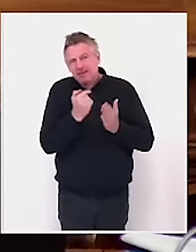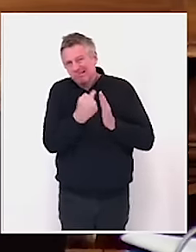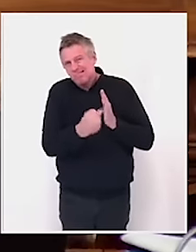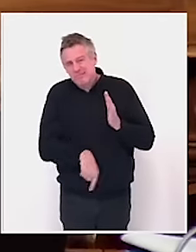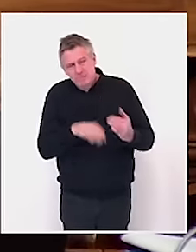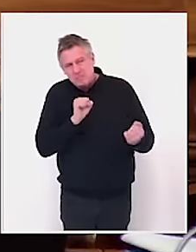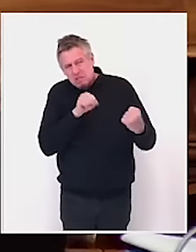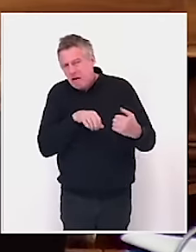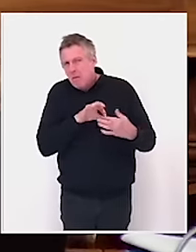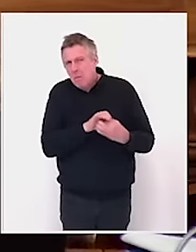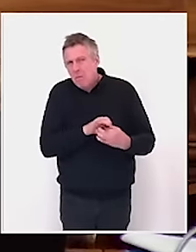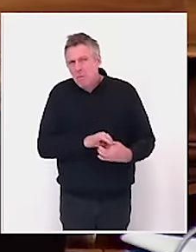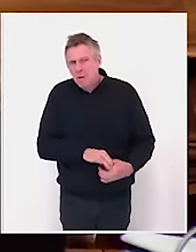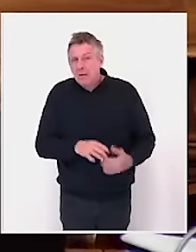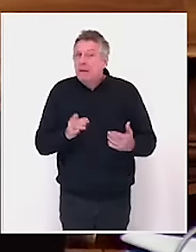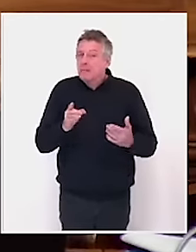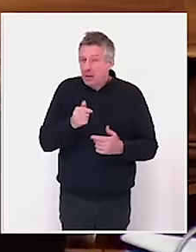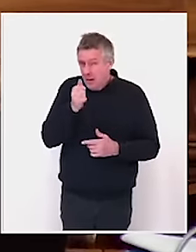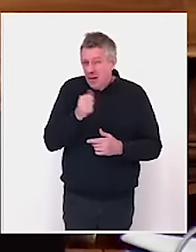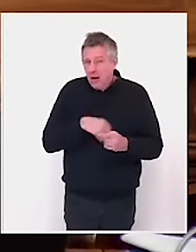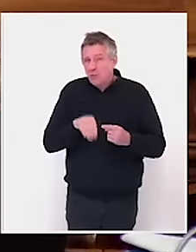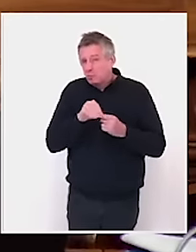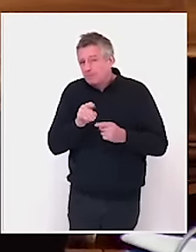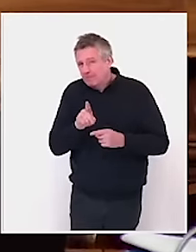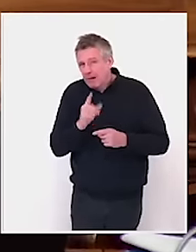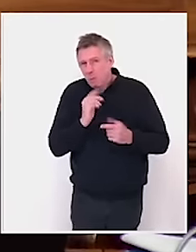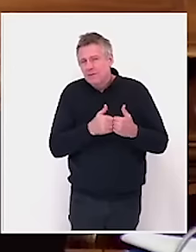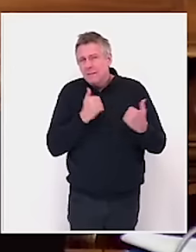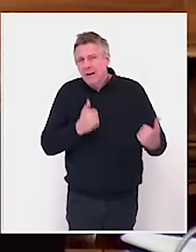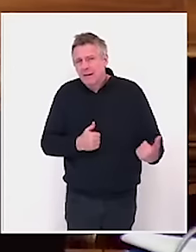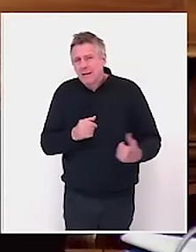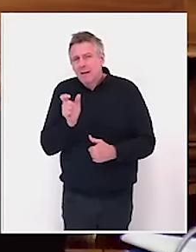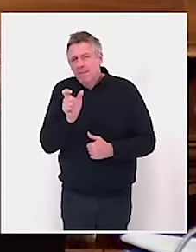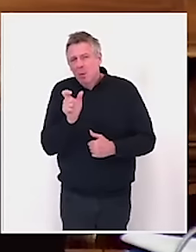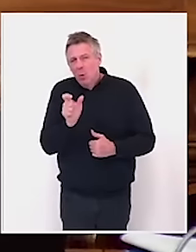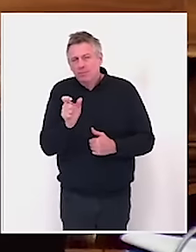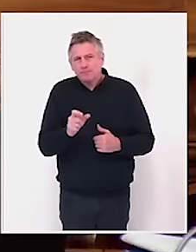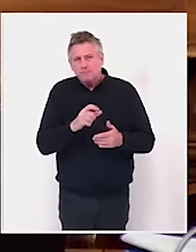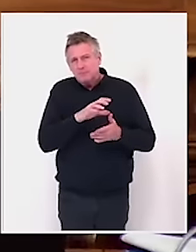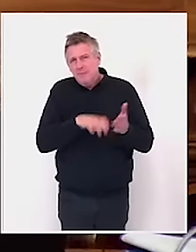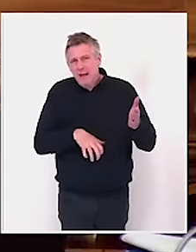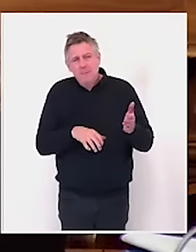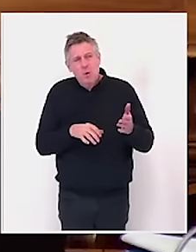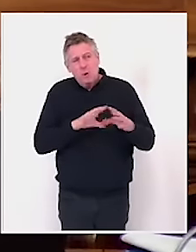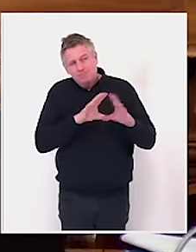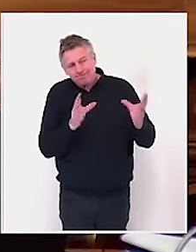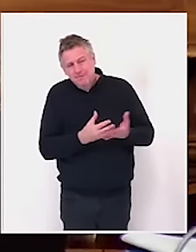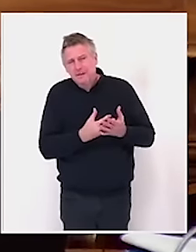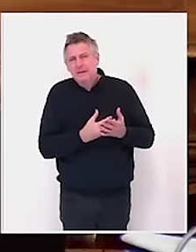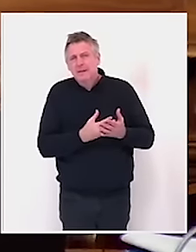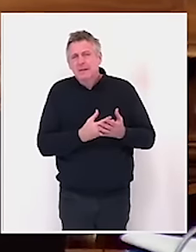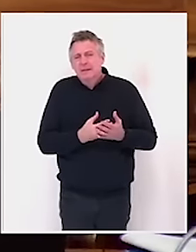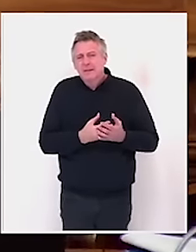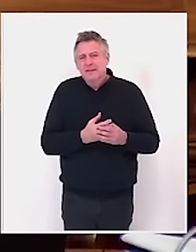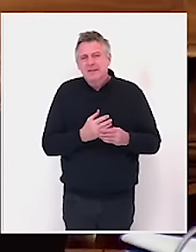On va juste nous souligner un aspect qui nous sépare, c'est peut-être un mot sévère de l'ensemble du rapport, parce qu'on imagine bien que, en